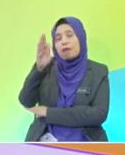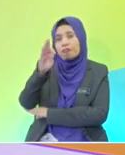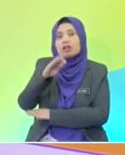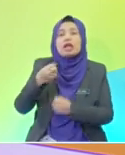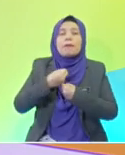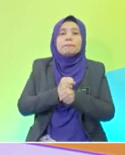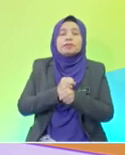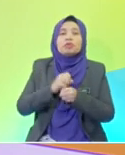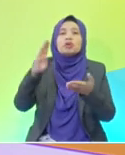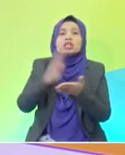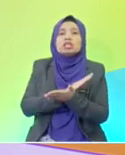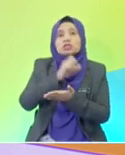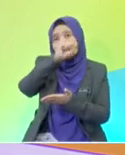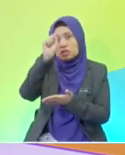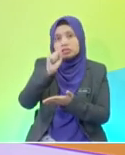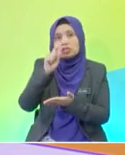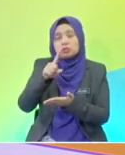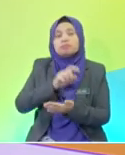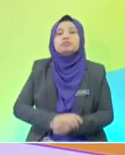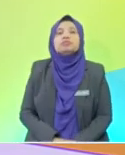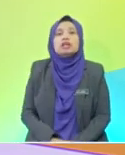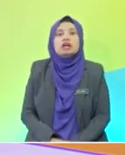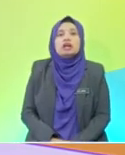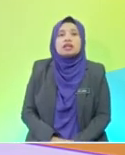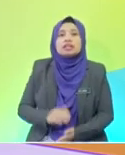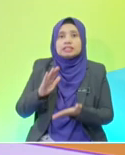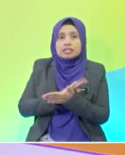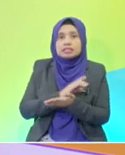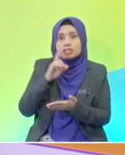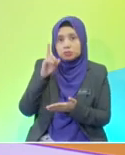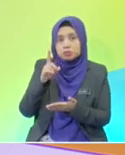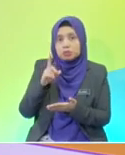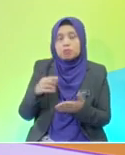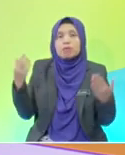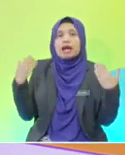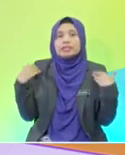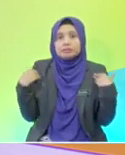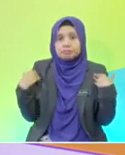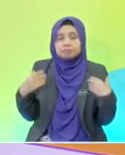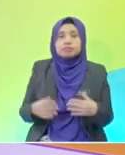di mana secara keseluruhannya getah satu mengandung